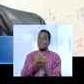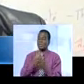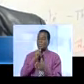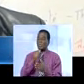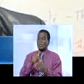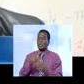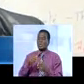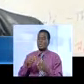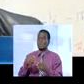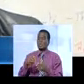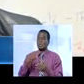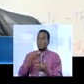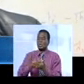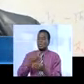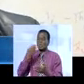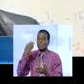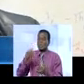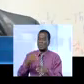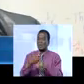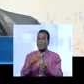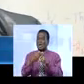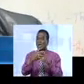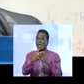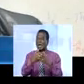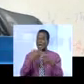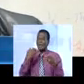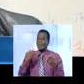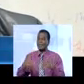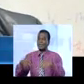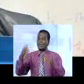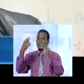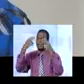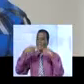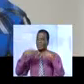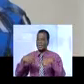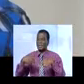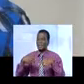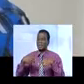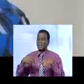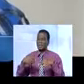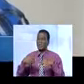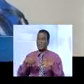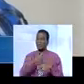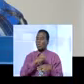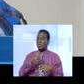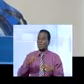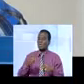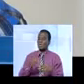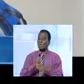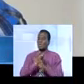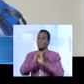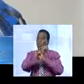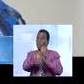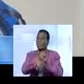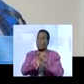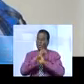dire qu'avant de venir ici, j'ai travaillé dans pas mal d'entreprises. On a investi sous fonds